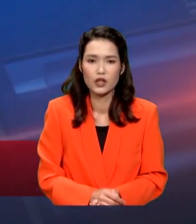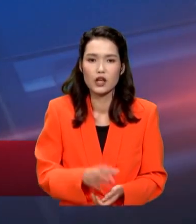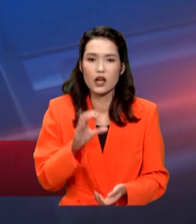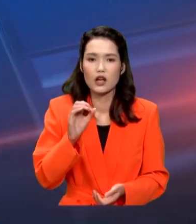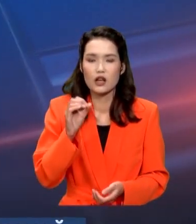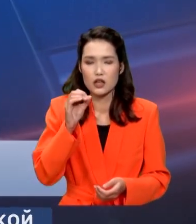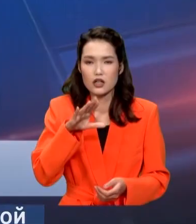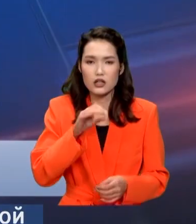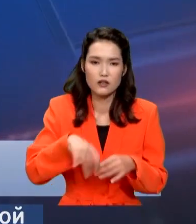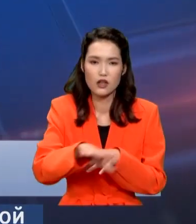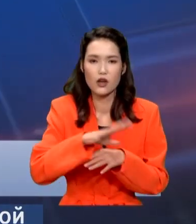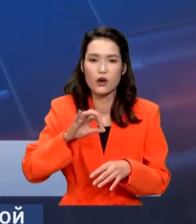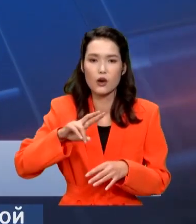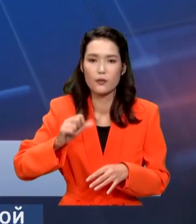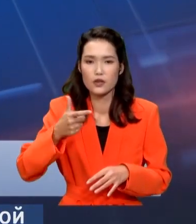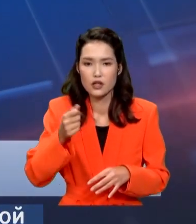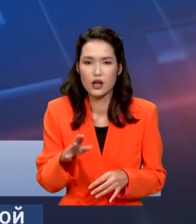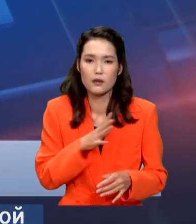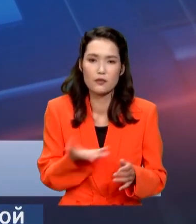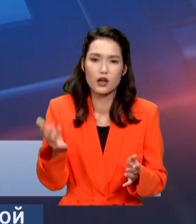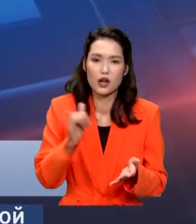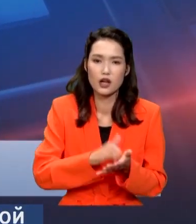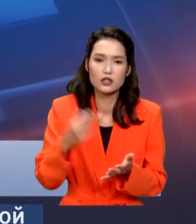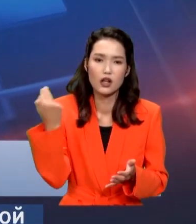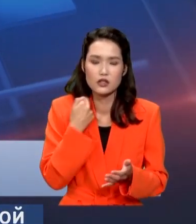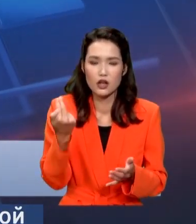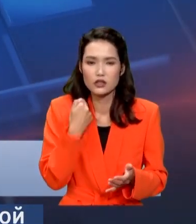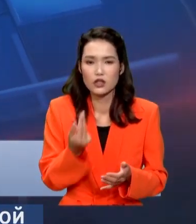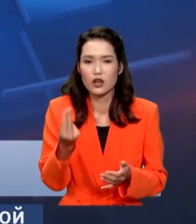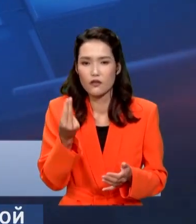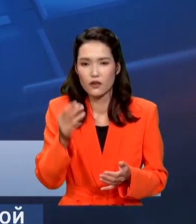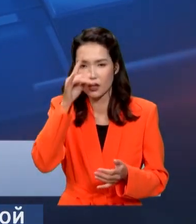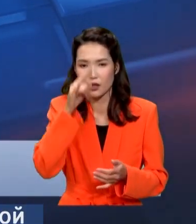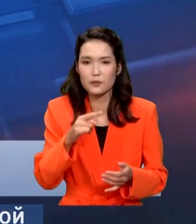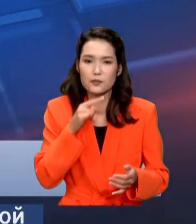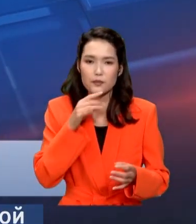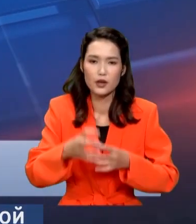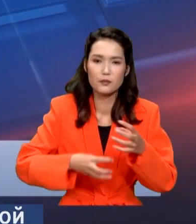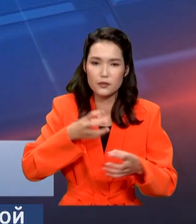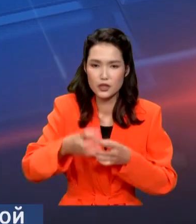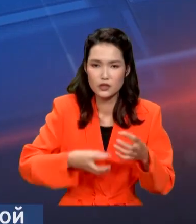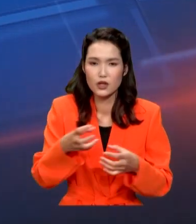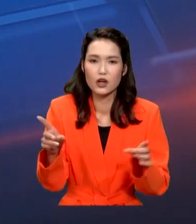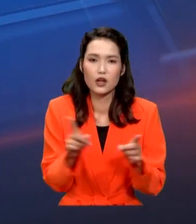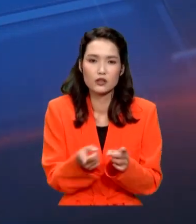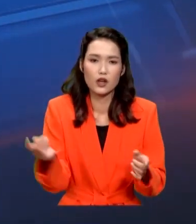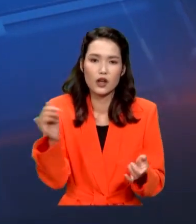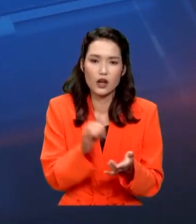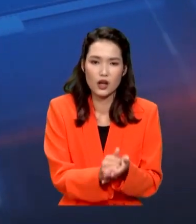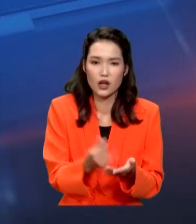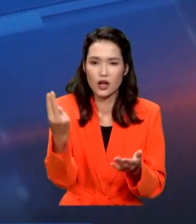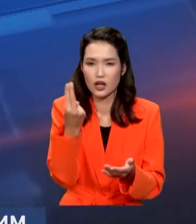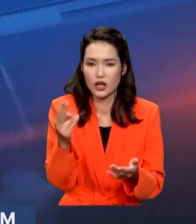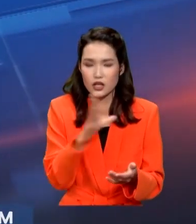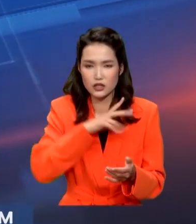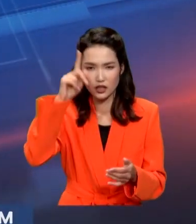Облигациялар Лондон қор биржасында және Астана халықаралық қаржы орталығының биржасында орналастырылды. Бұл алаңдар